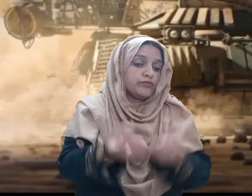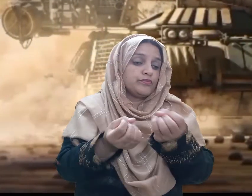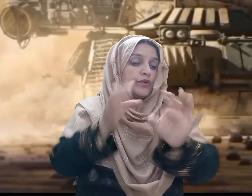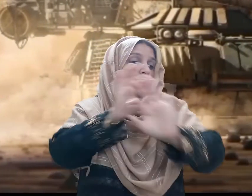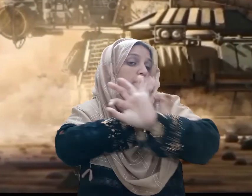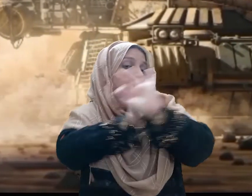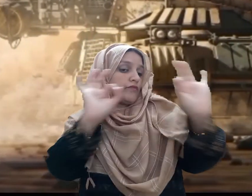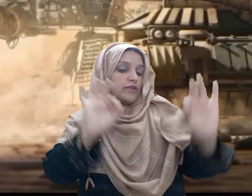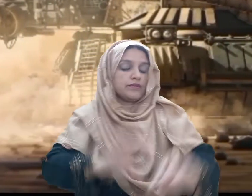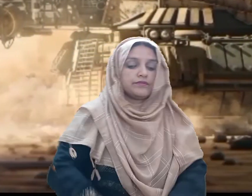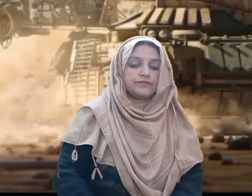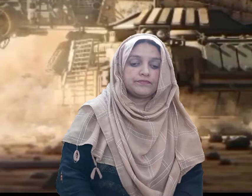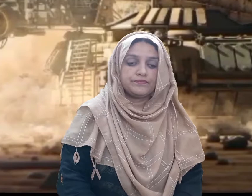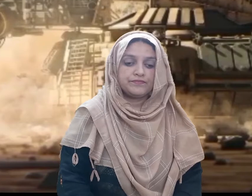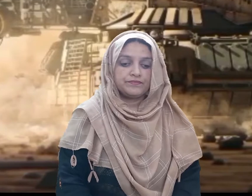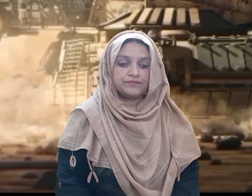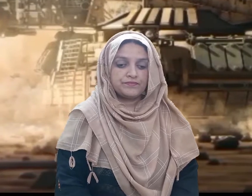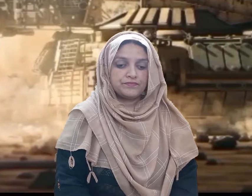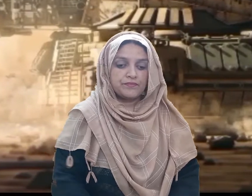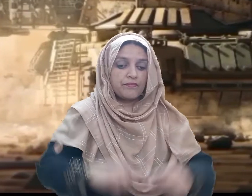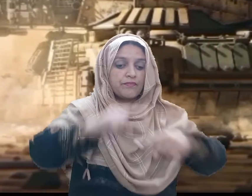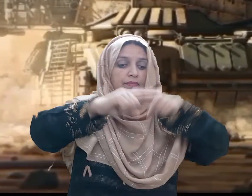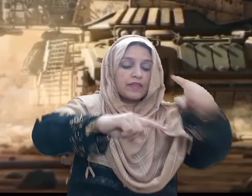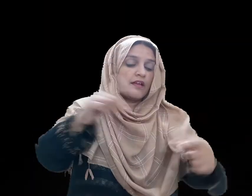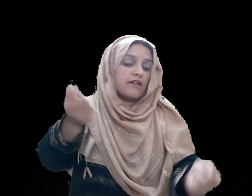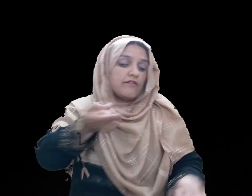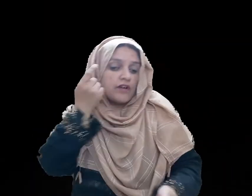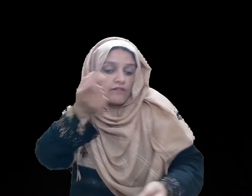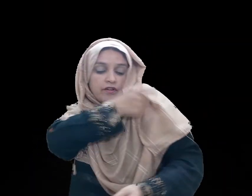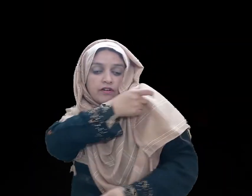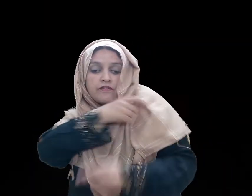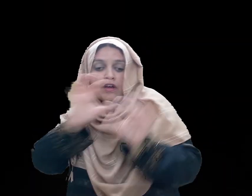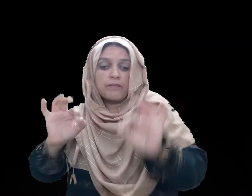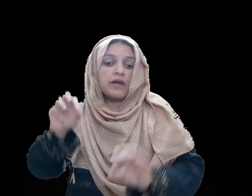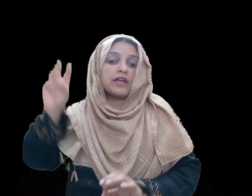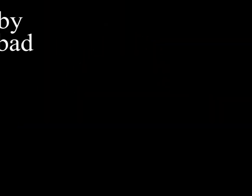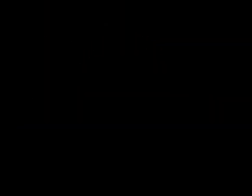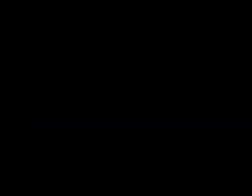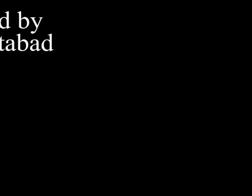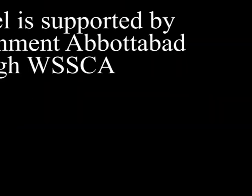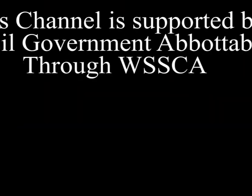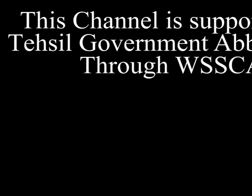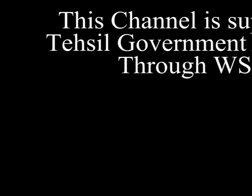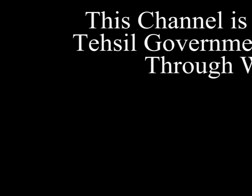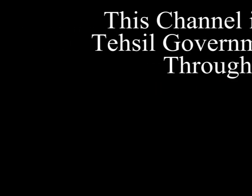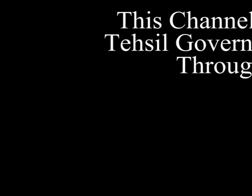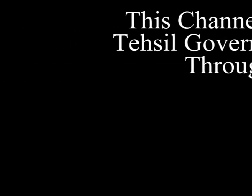موجود ہیں، اور انڈونیشیا کی فوج کے پاس 315 کے قریب جنگی